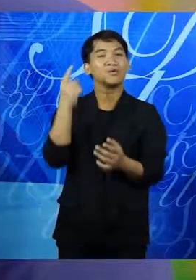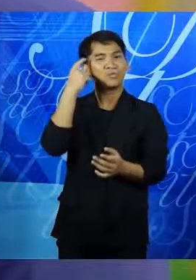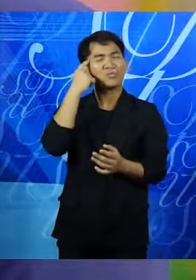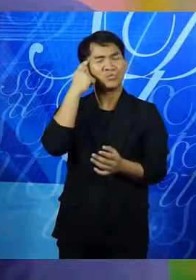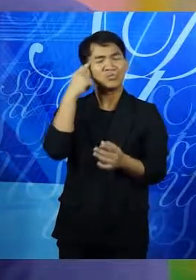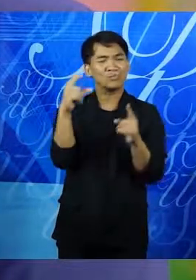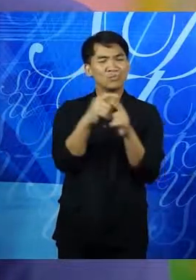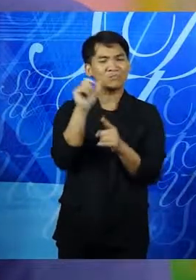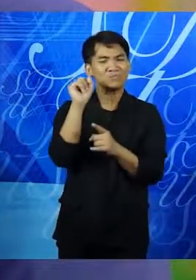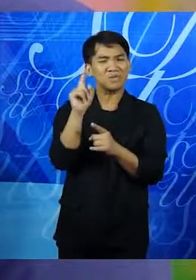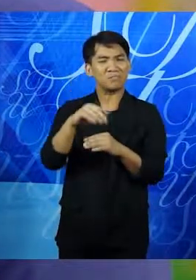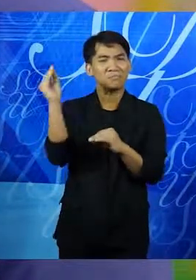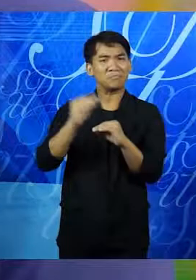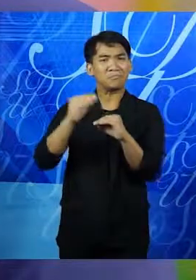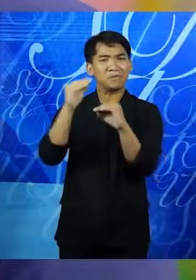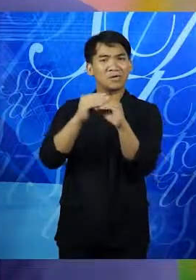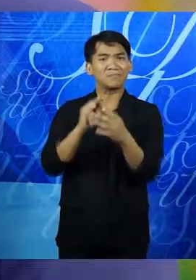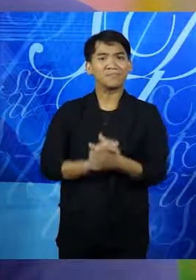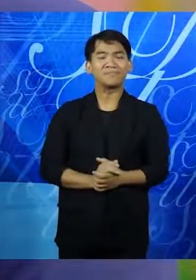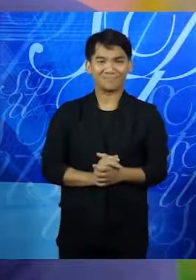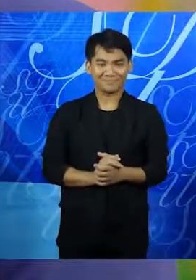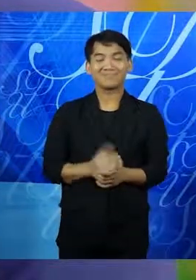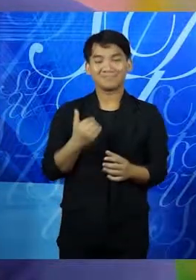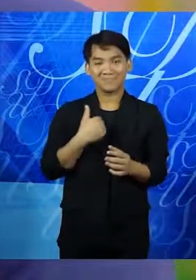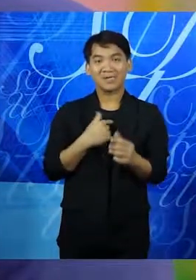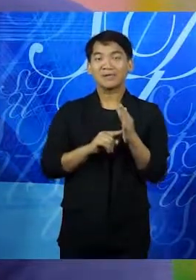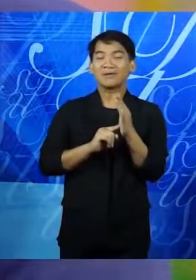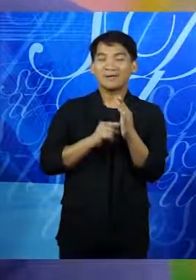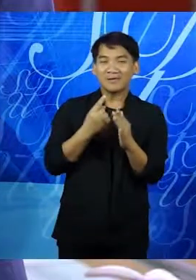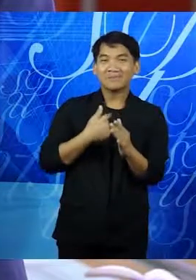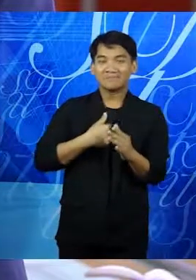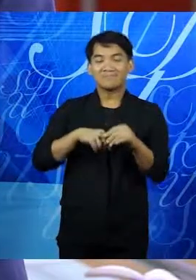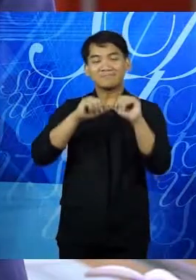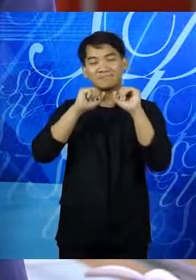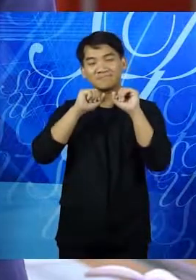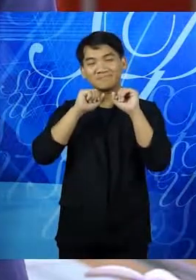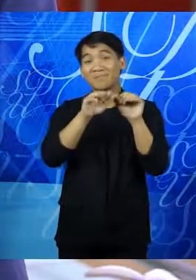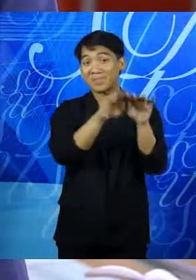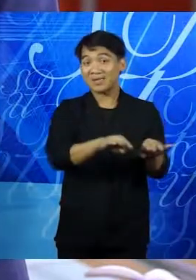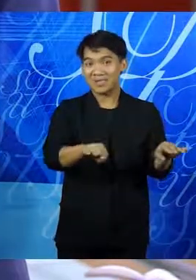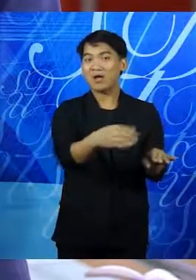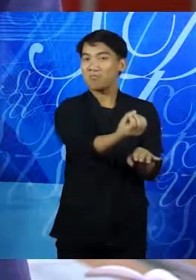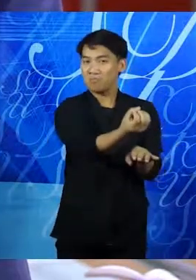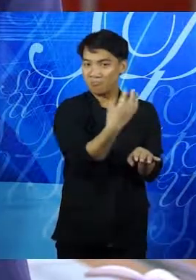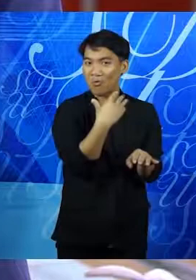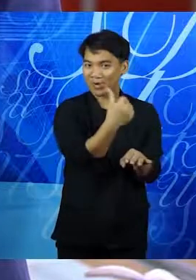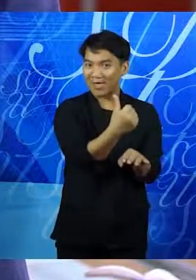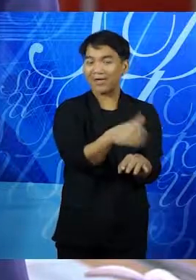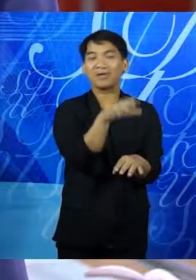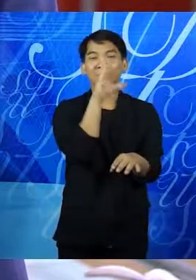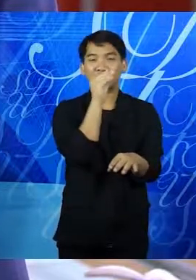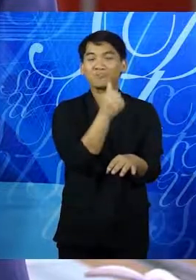ากขึ้นและก็เริ่มต้นที่จะใช้ในการสื่อสารโดยบอกความต้องการของตนเองฉันอ